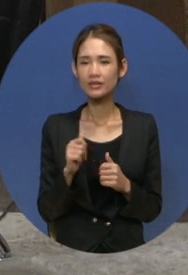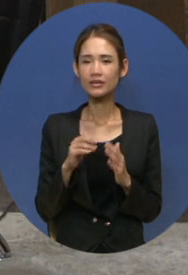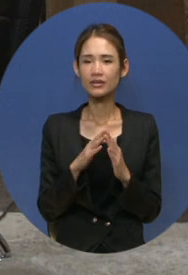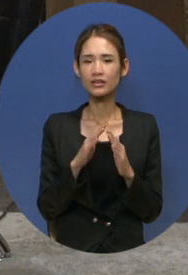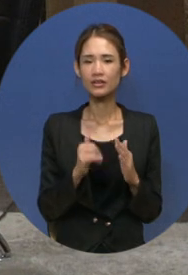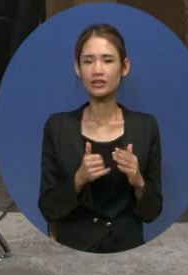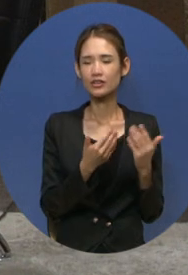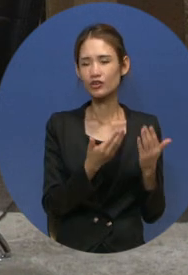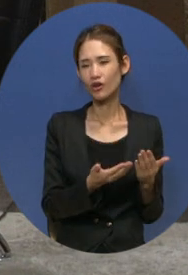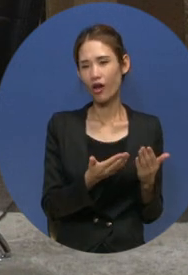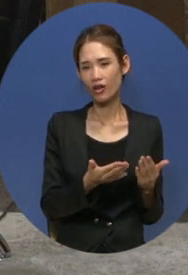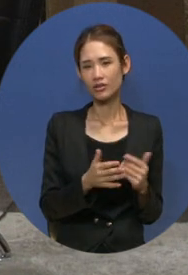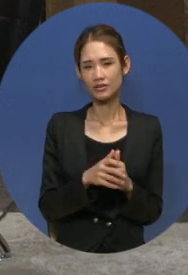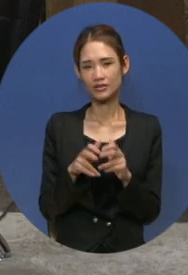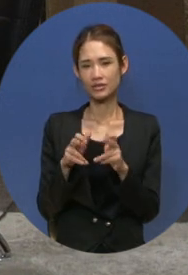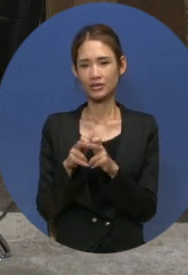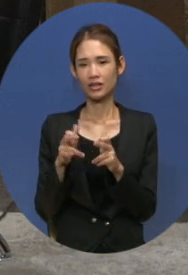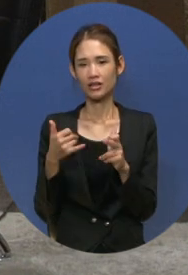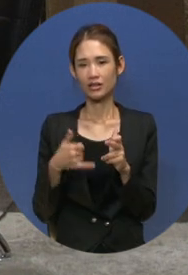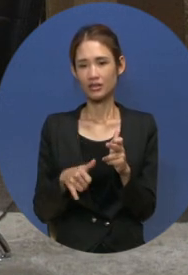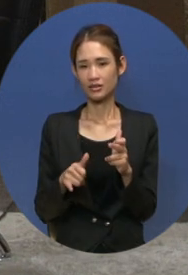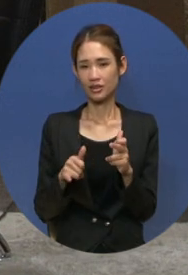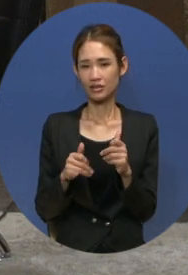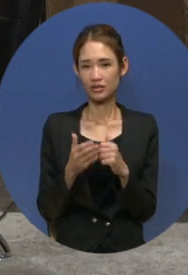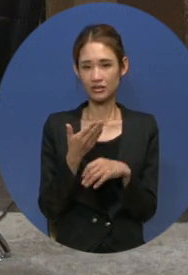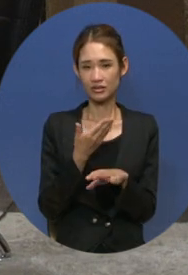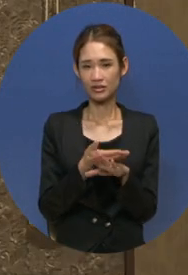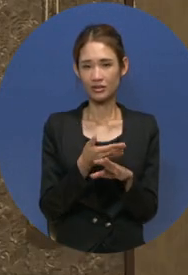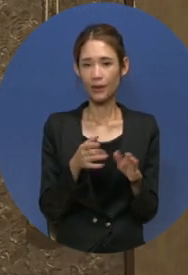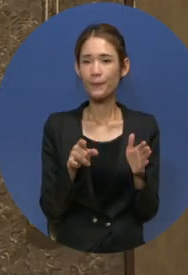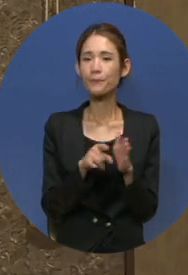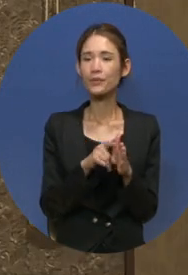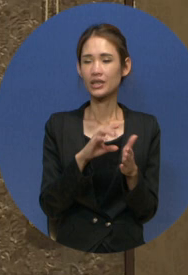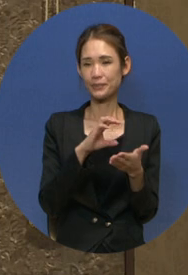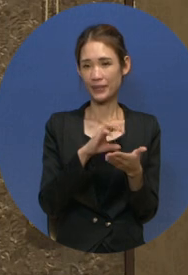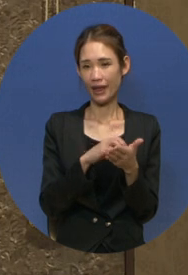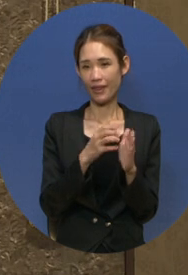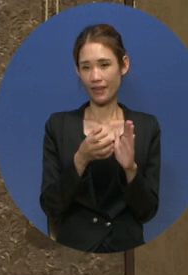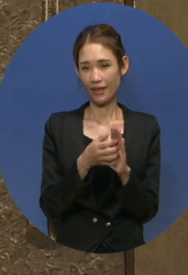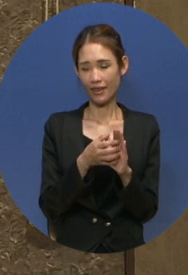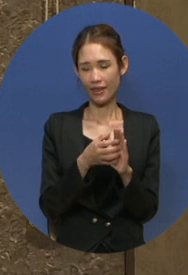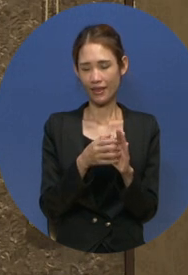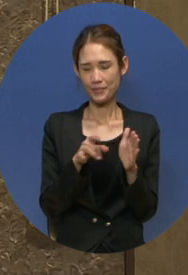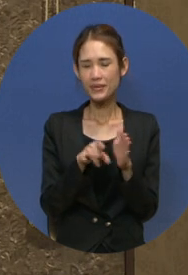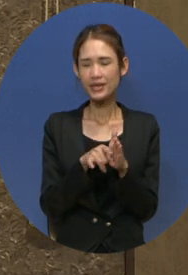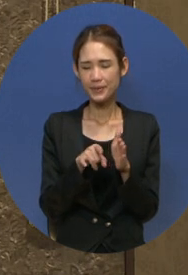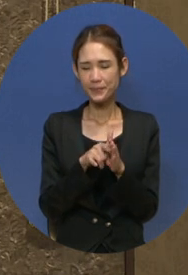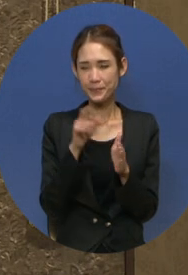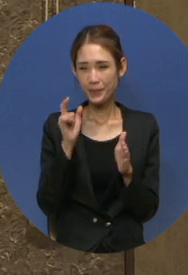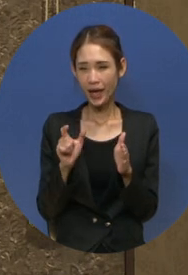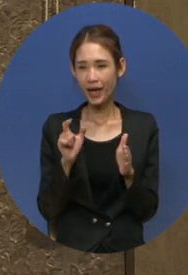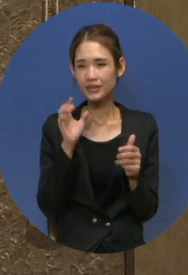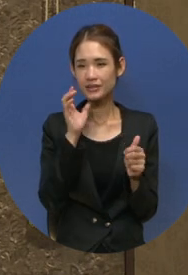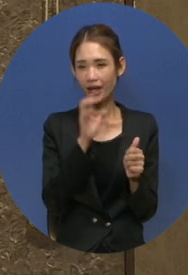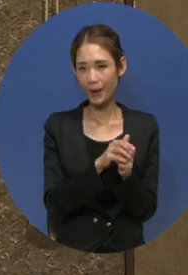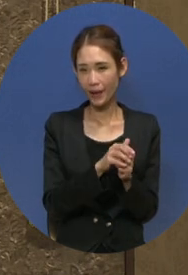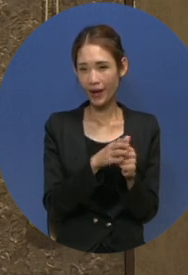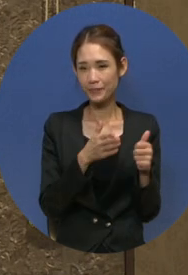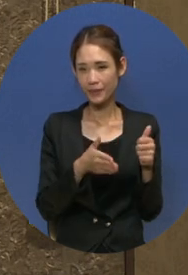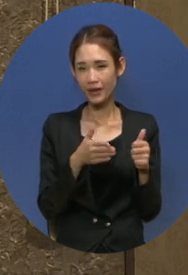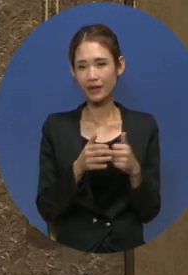가족들은 어여 쉬어. 그 이 장애 자녀분은 다른 믿을 만한 사람한테 쉬는 동안에 좀 맡겨. 네.